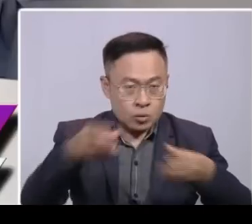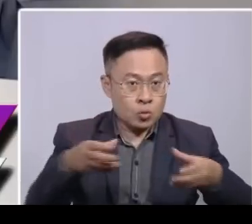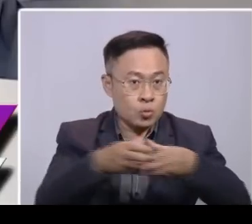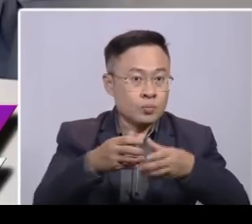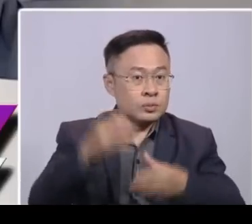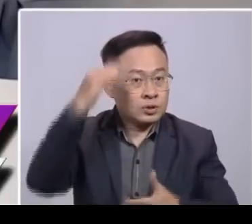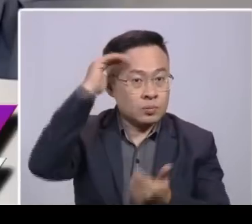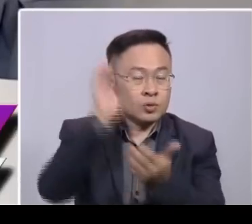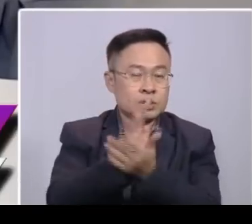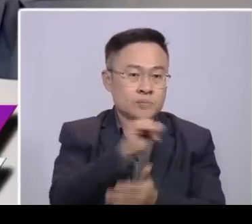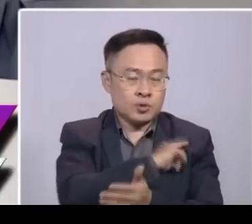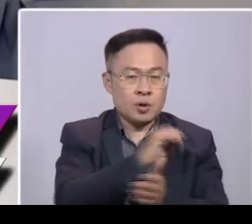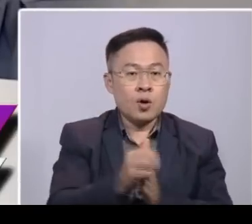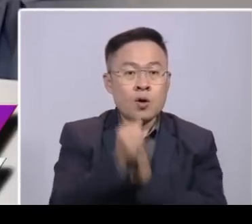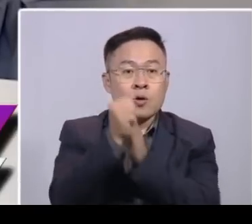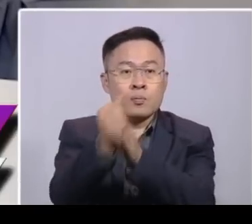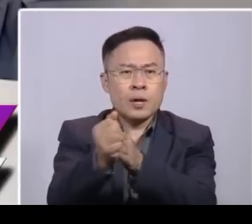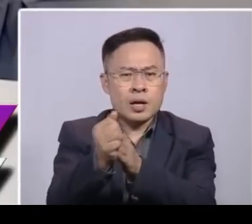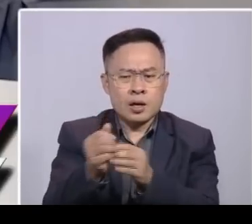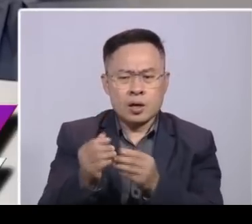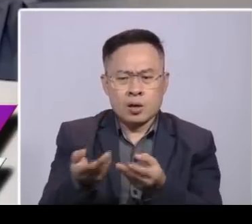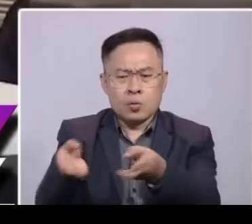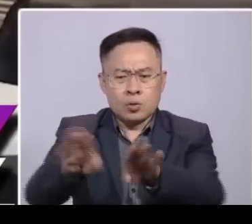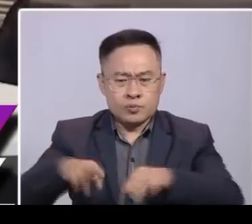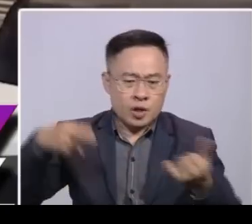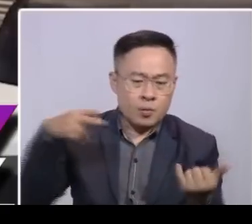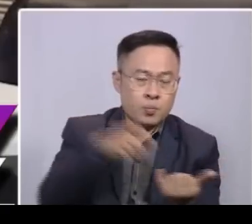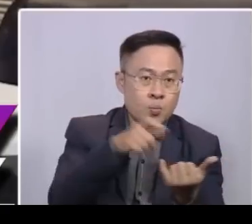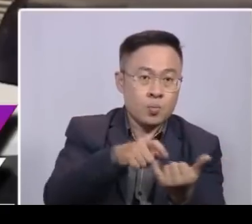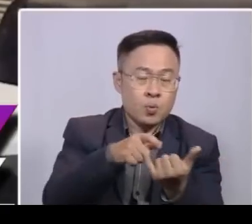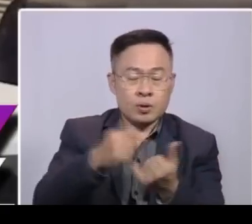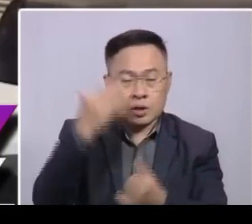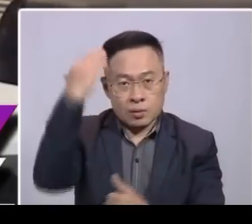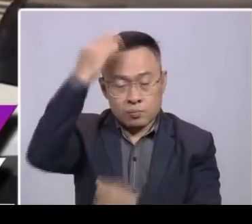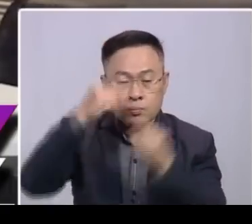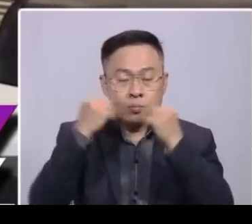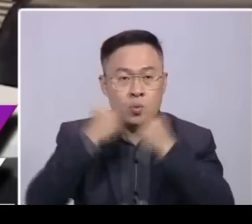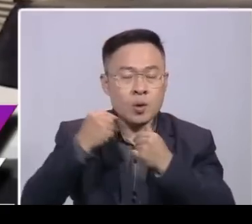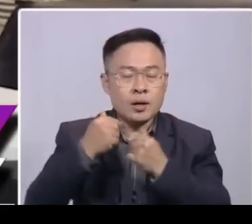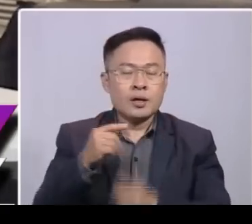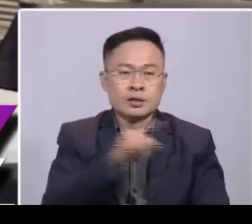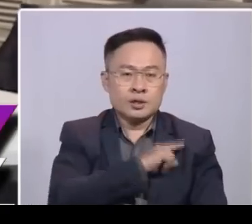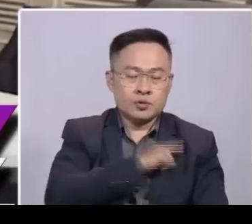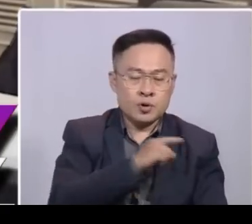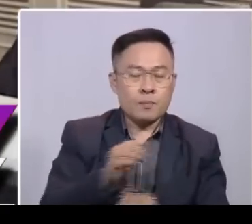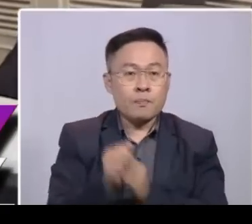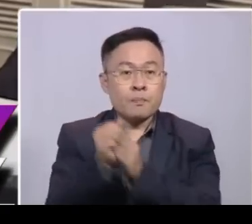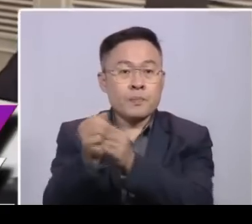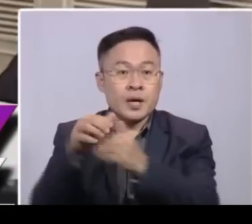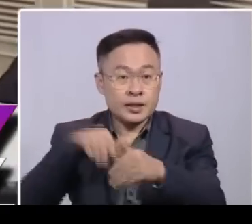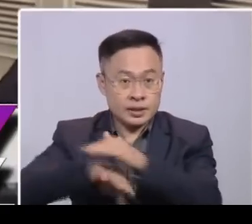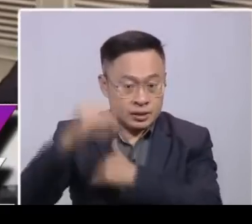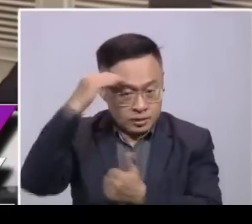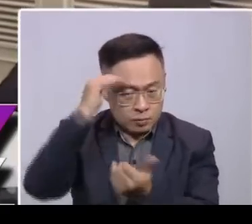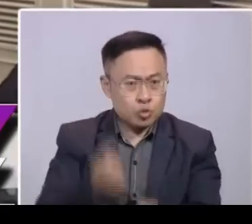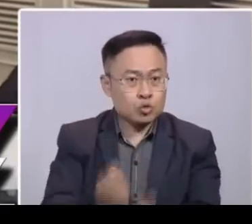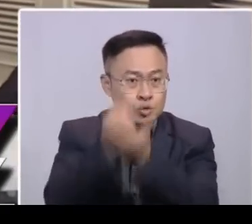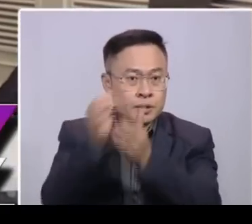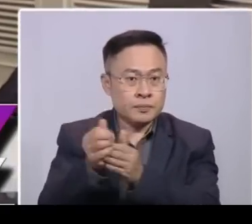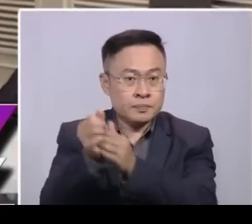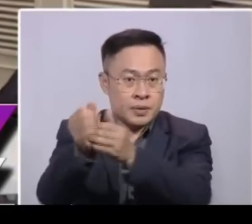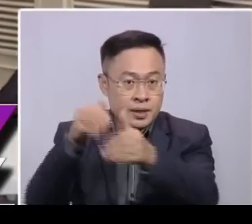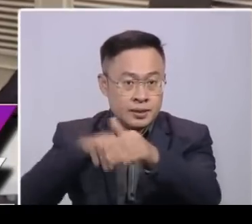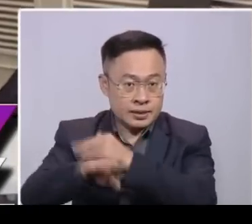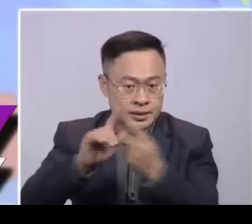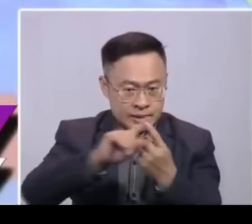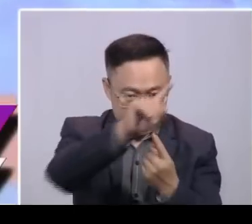กำนันนกหลบหนีมีทั้งสิ้น6นายค่ะซึ่งก่อนหน้านี้ก็ถูกออกหมายจับถูกดำเนินคดีไปแล้วนะคะส่วนกลุ่มที่2ค่ะช่วยเหลือสาร